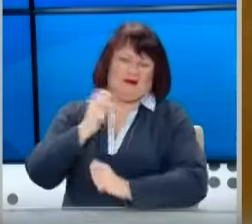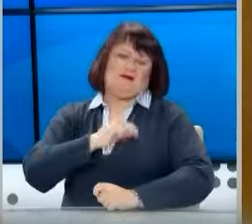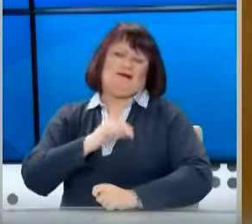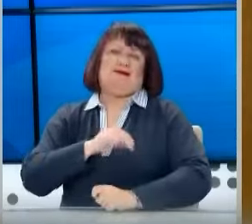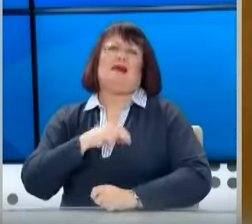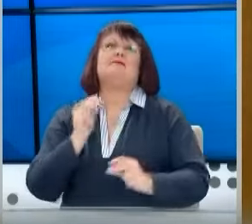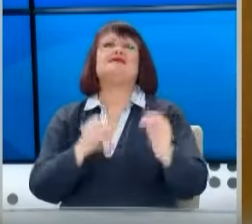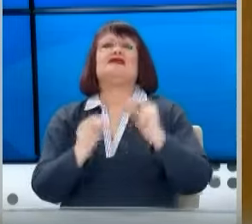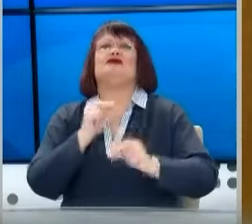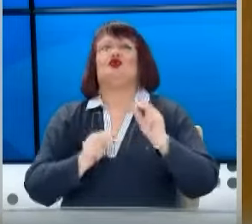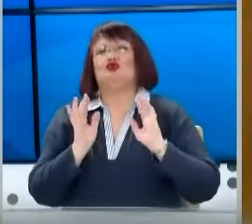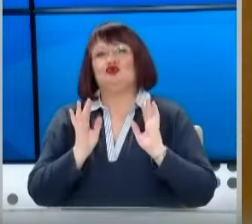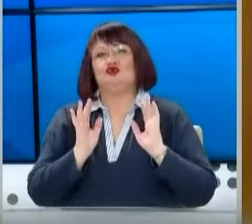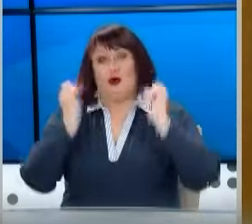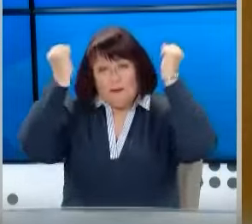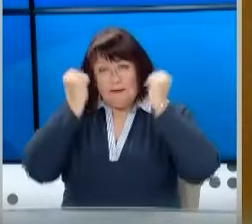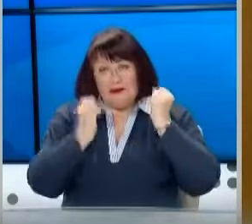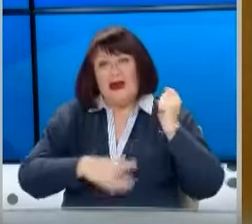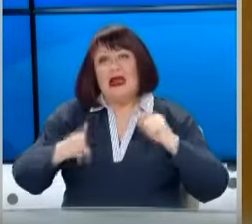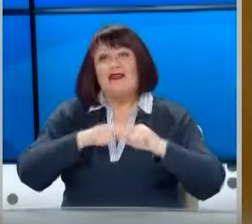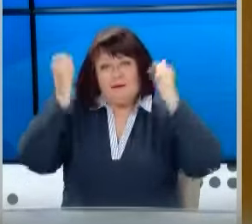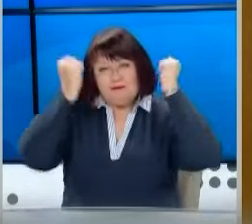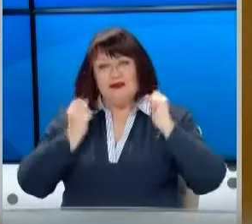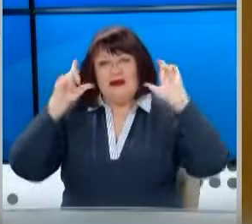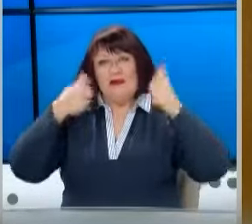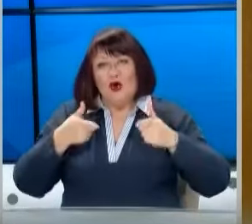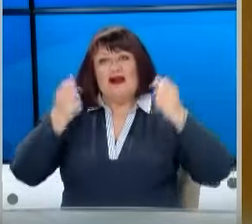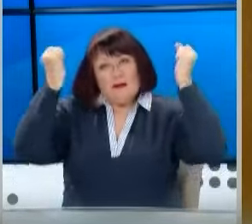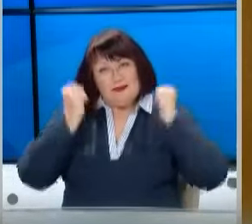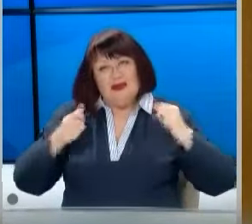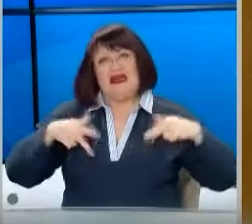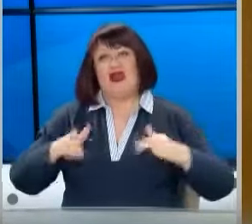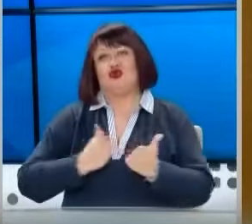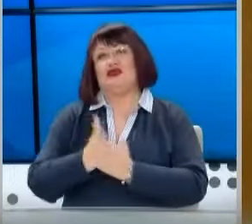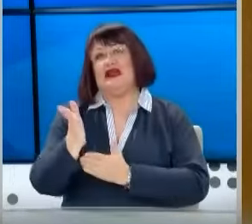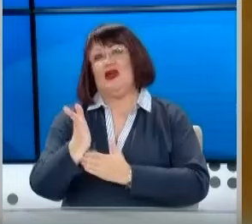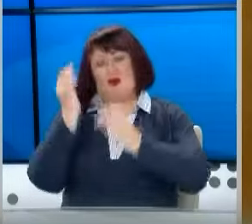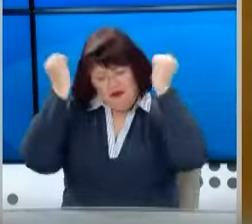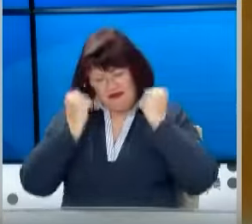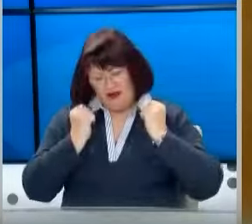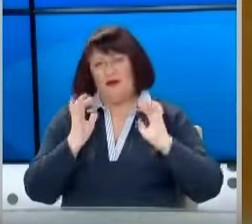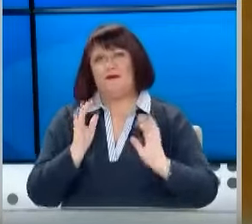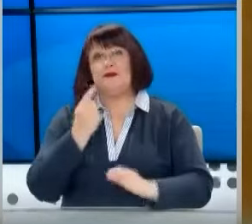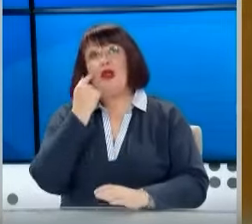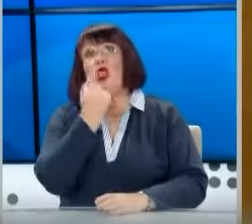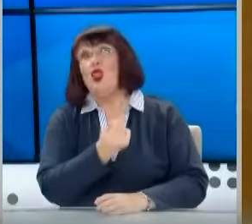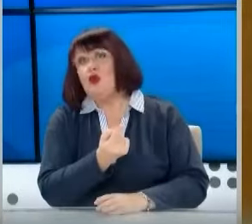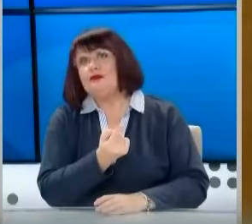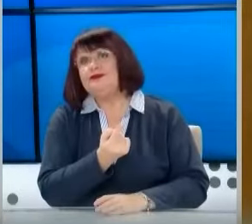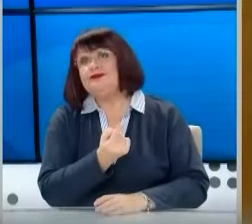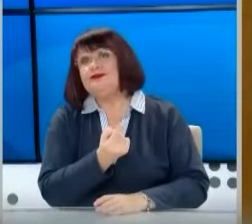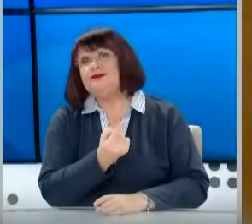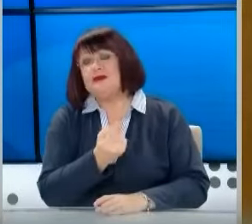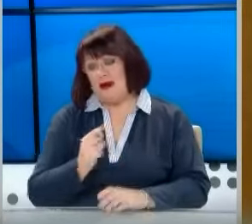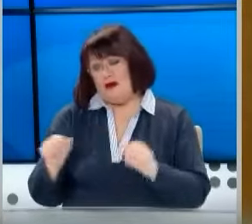Δημοκρατίας. Σε βάρος της χώρας, σε βάρος της δημοκρατίας, σε βάρος του κράτους δικαίου. Είδαμε, κύριε Μητσοτάκη, να